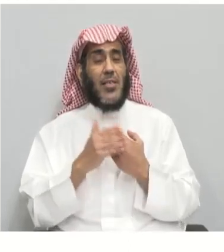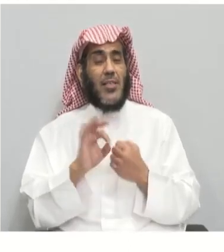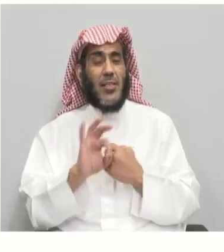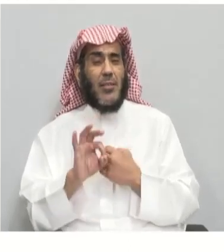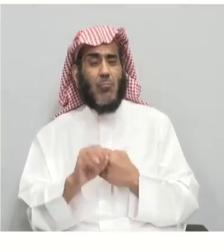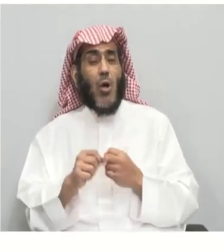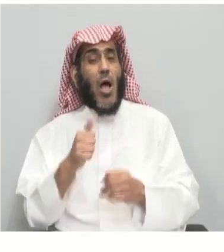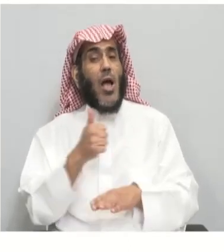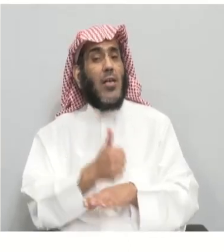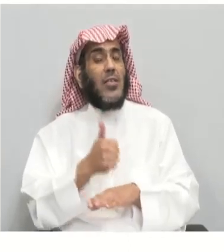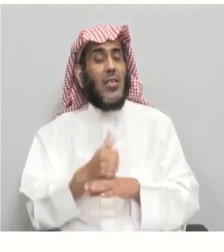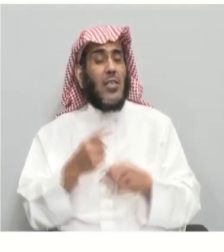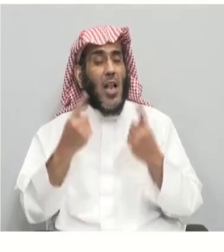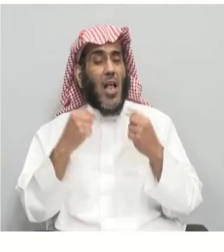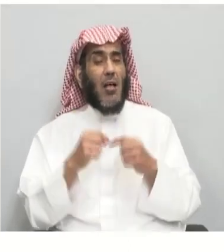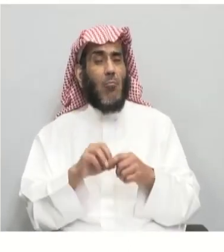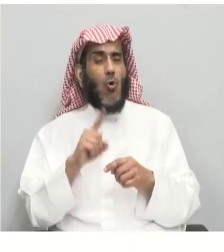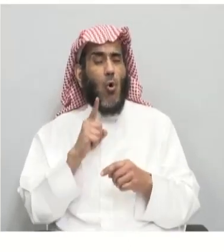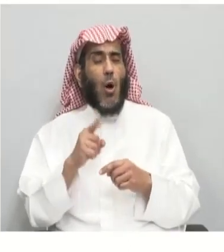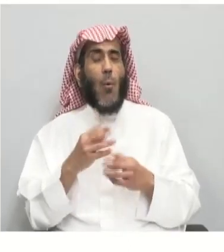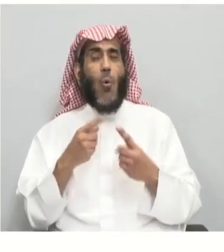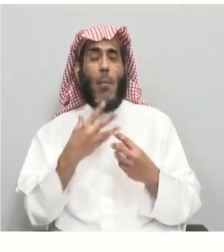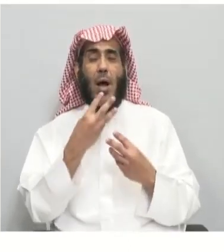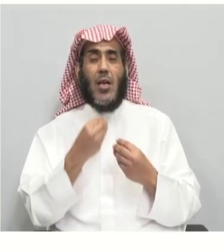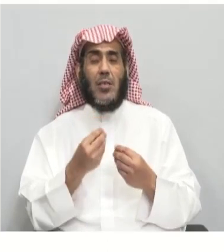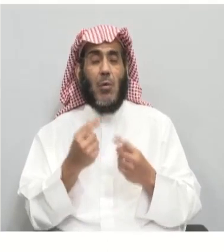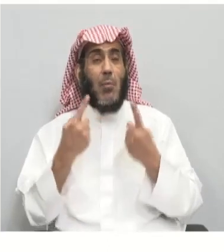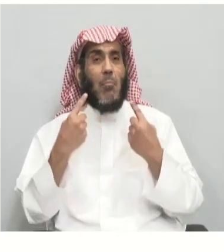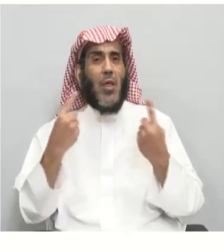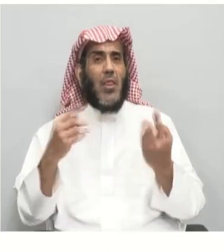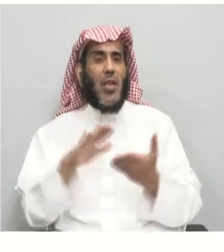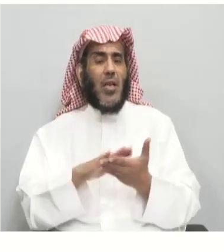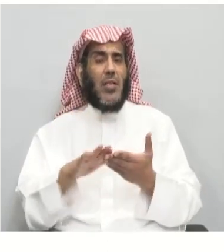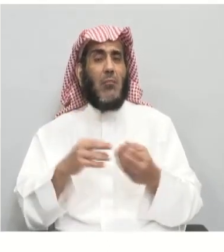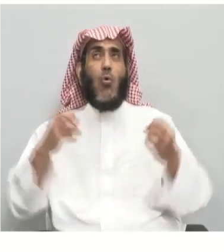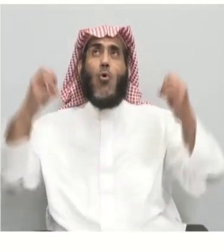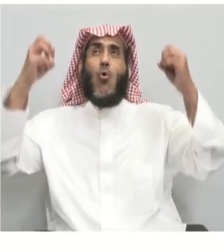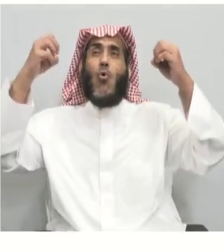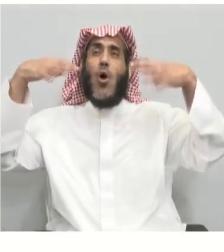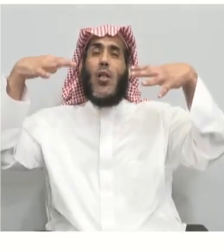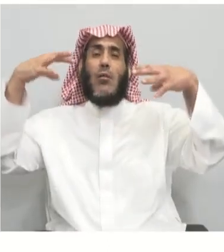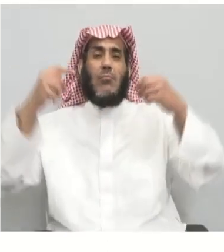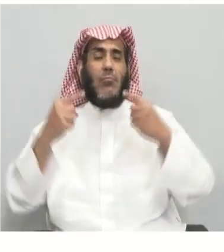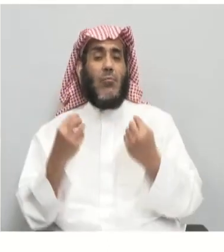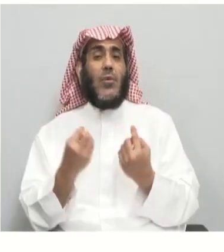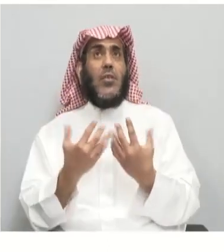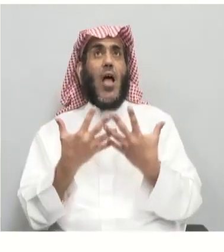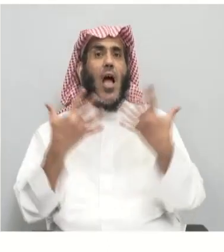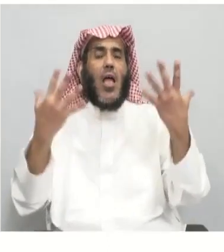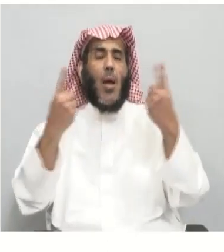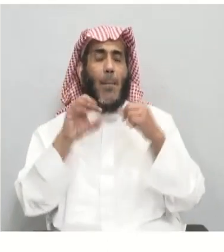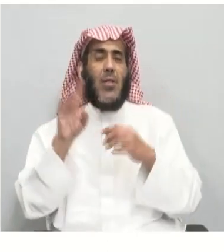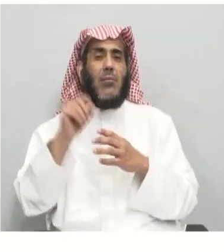اساس الحياه هو ما اجمل منظر الارض عندما يهطل المطر فتحيا باذن